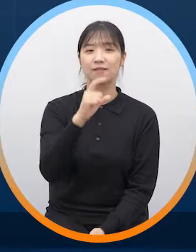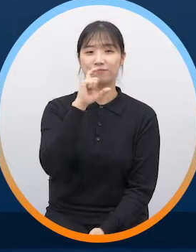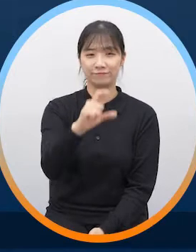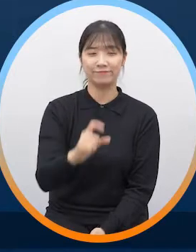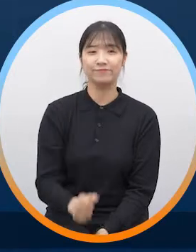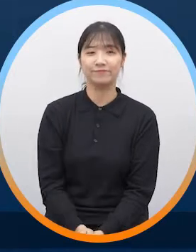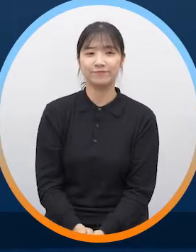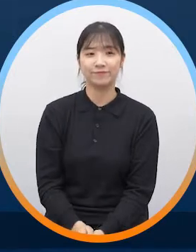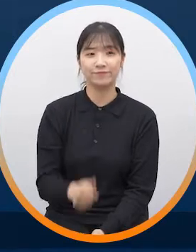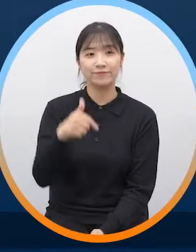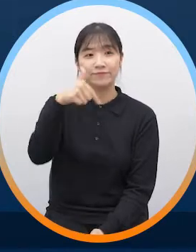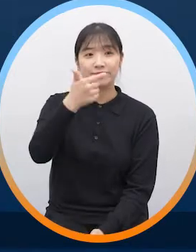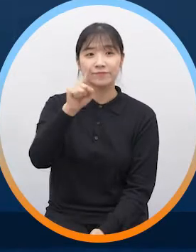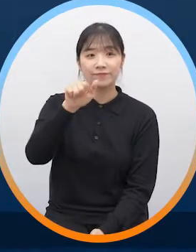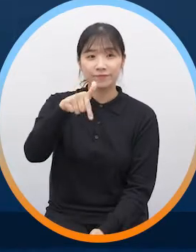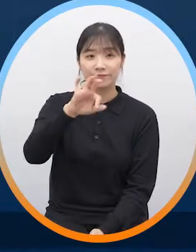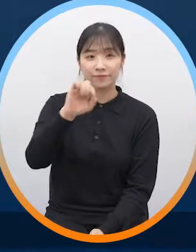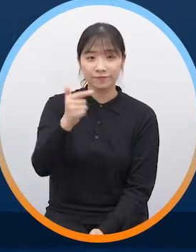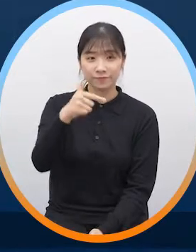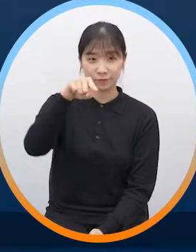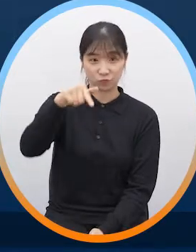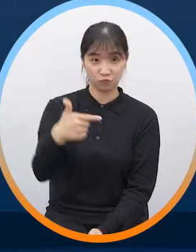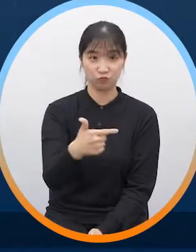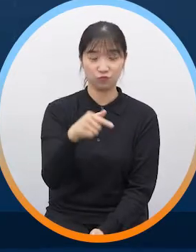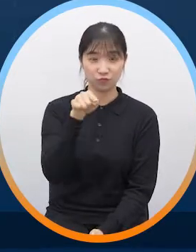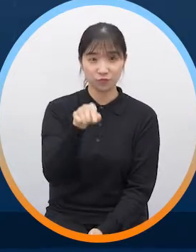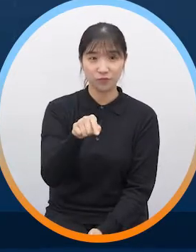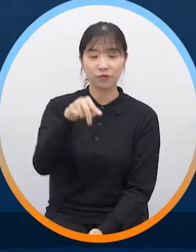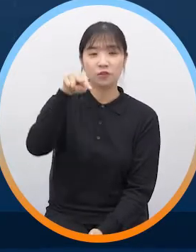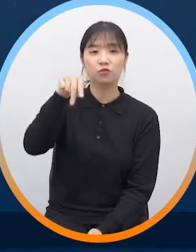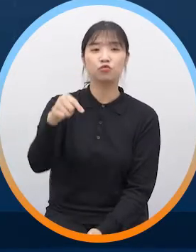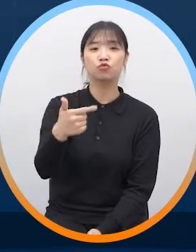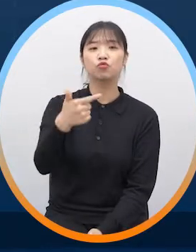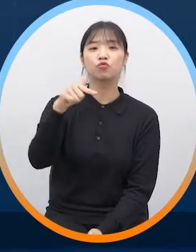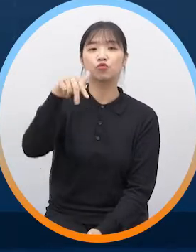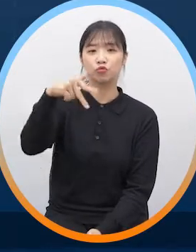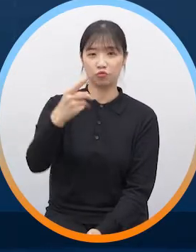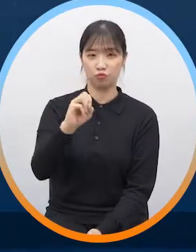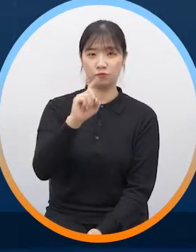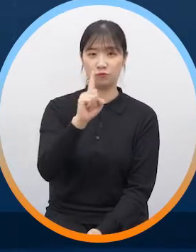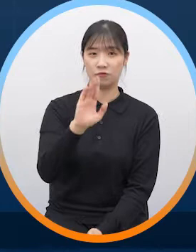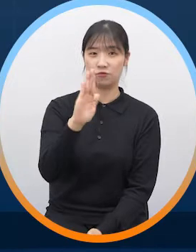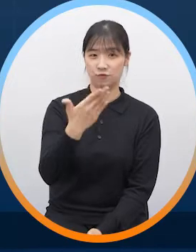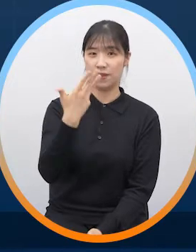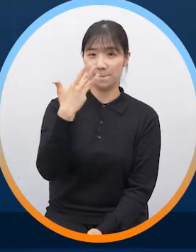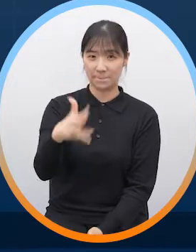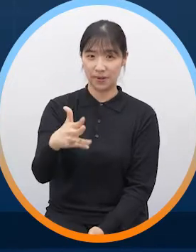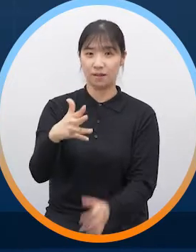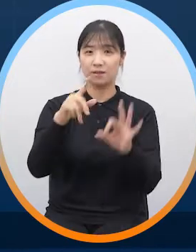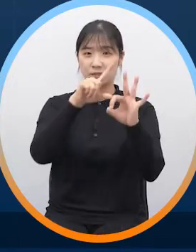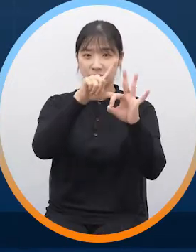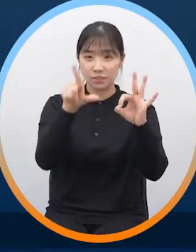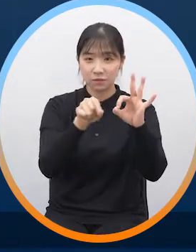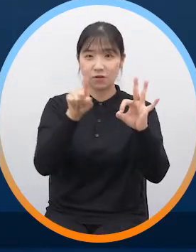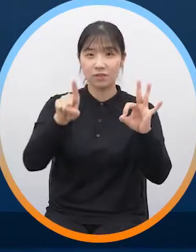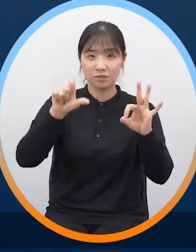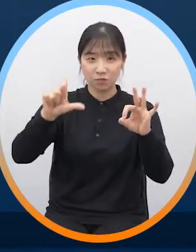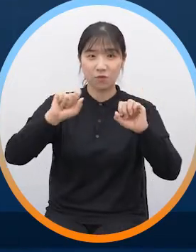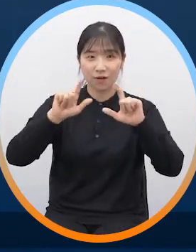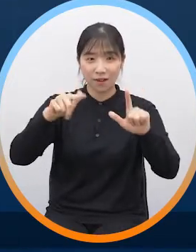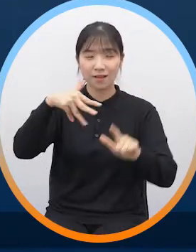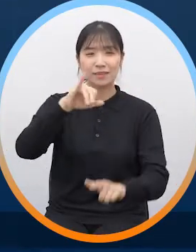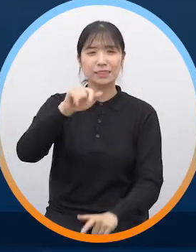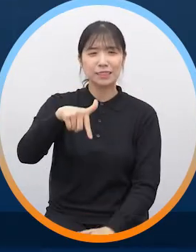됩니다. 나간군은 순종 때 1908년 10월 15일 날 칙령으로